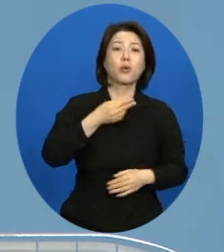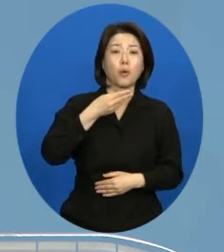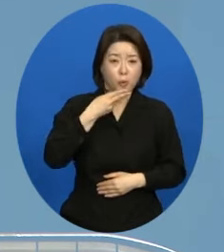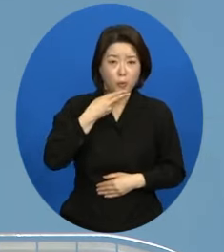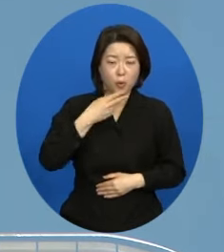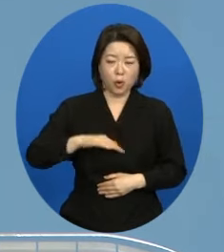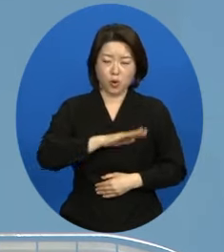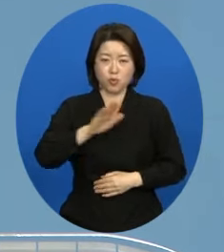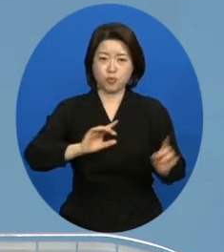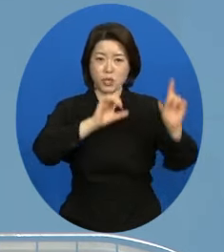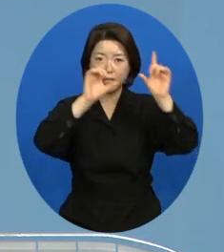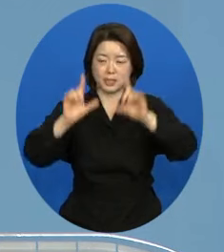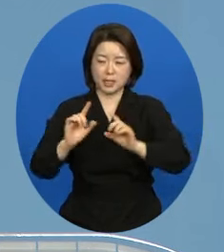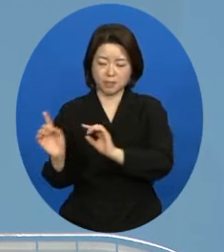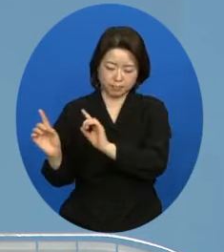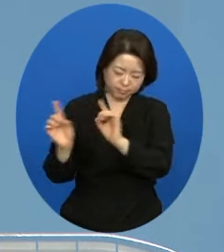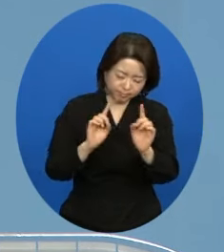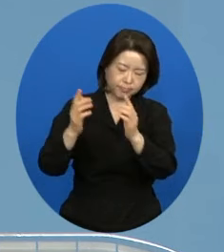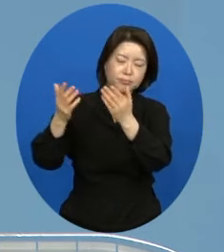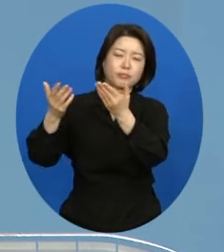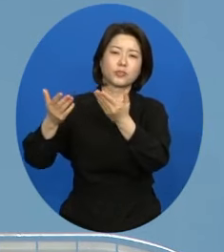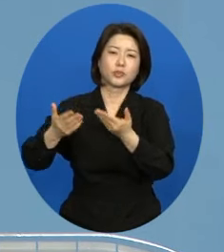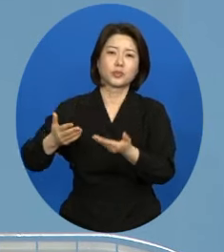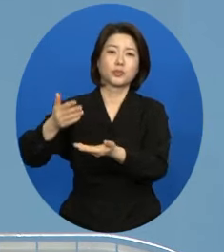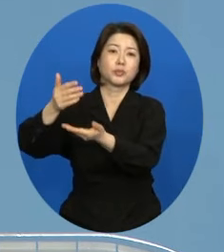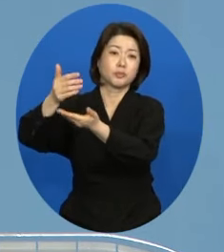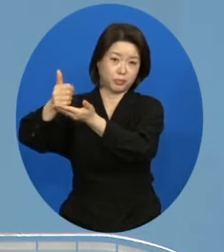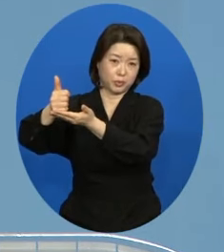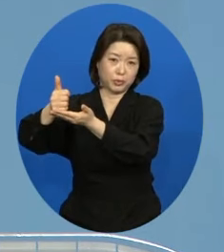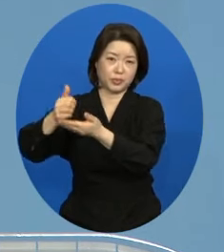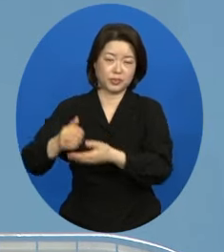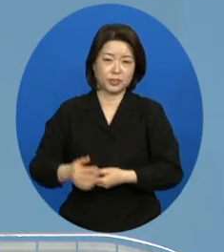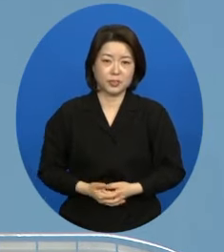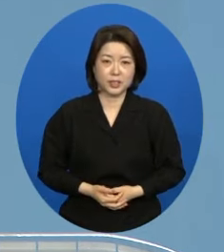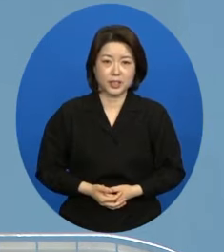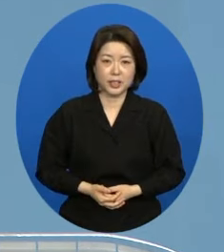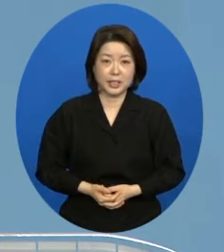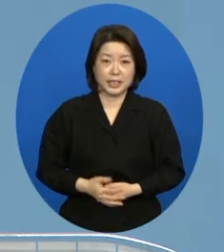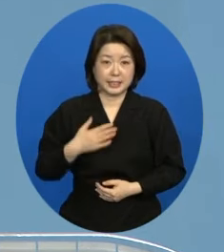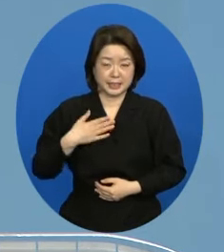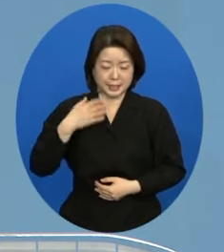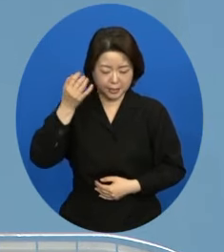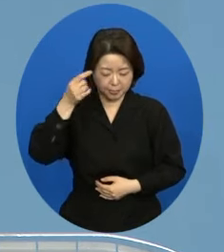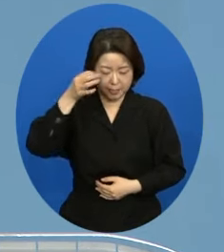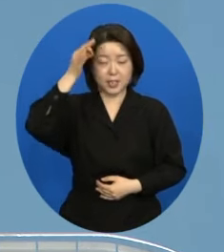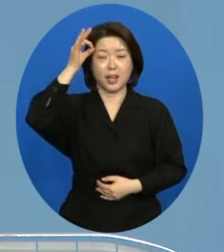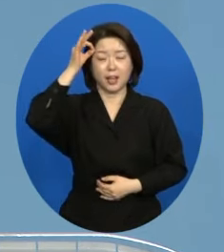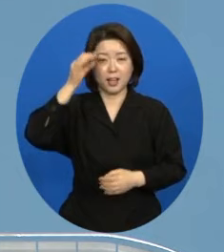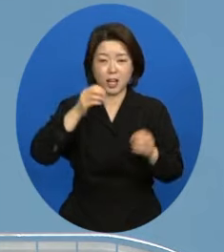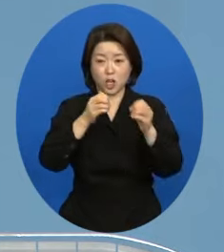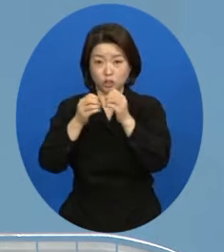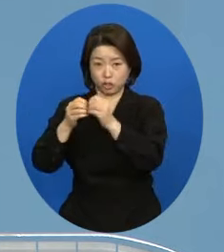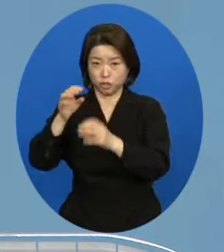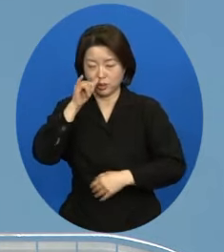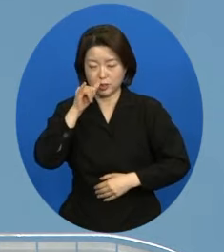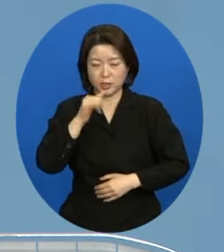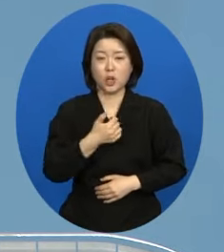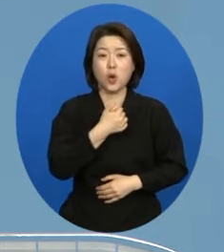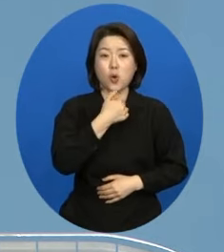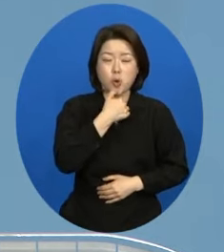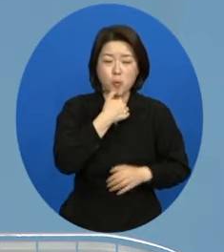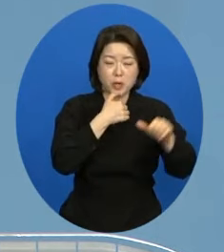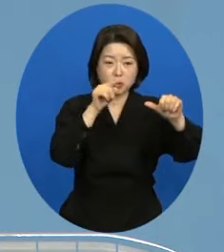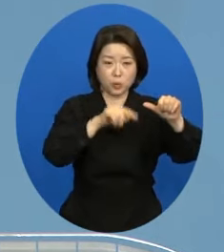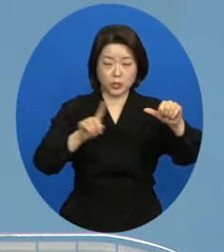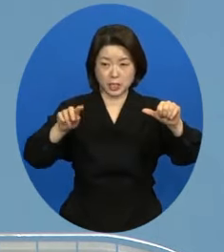우리의 삶을 회복시키시는 분 제가 생각나는 구절이 하나 있었어요 로마서 5장 15절